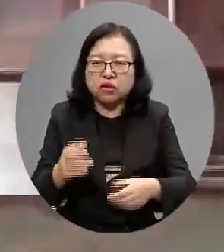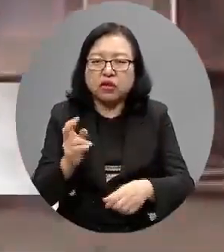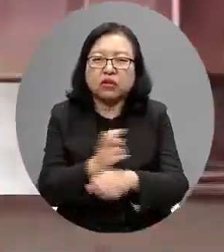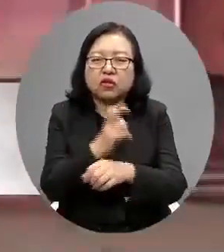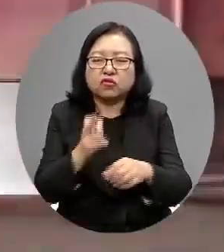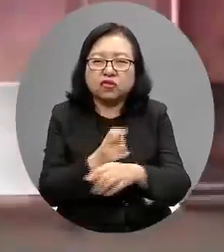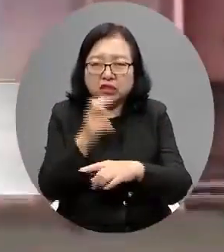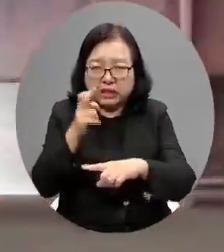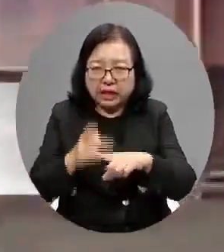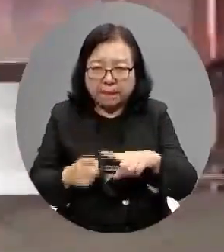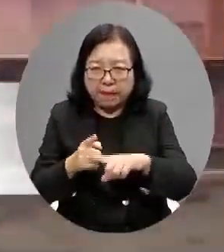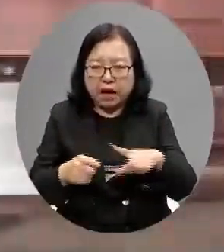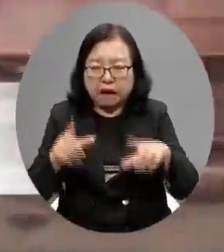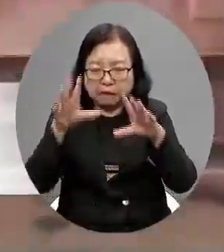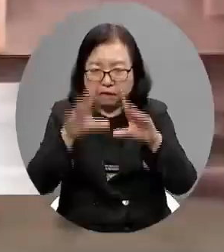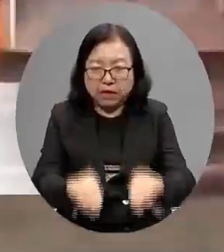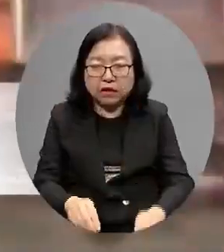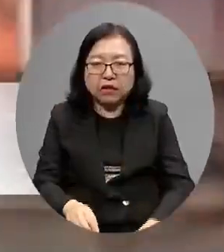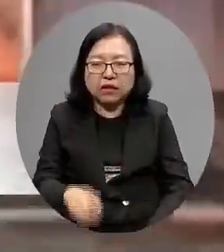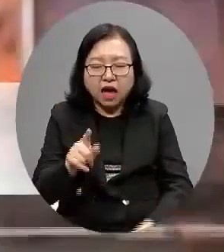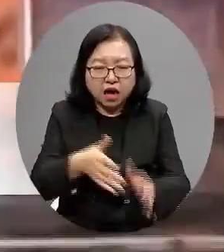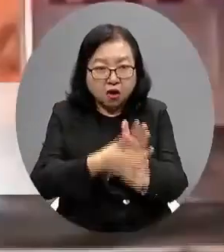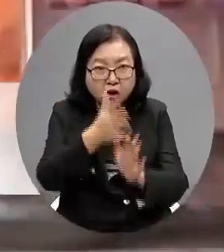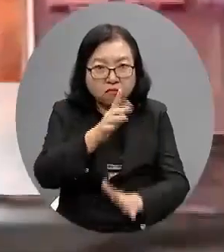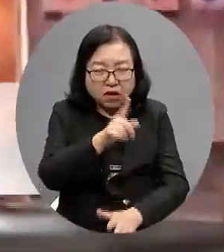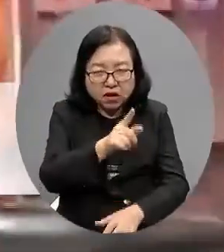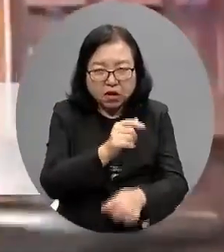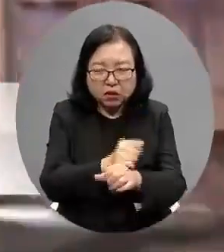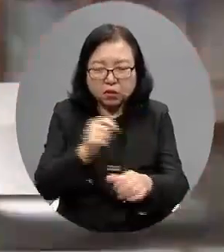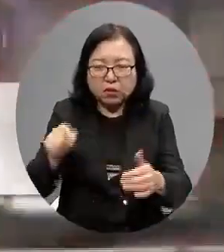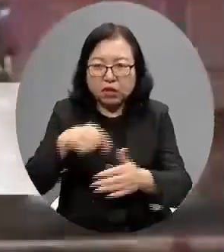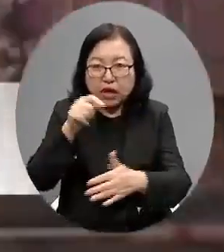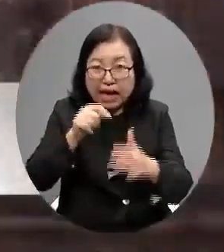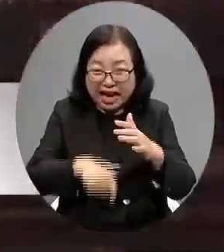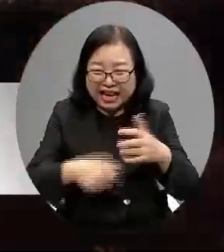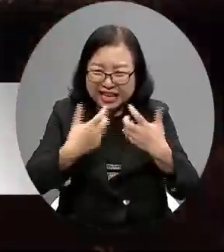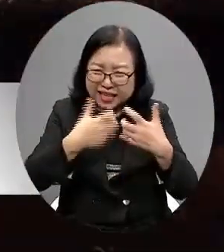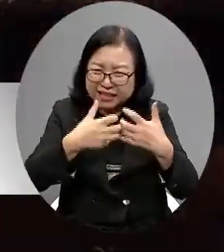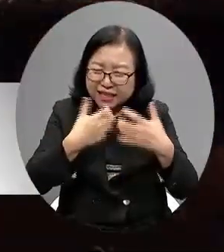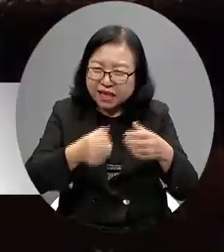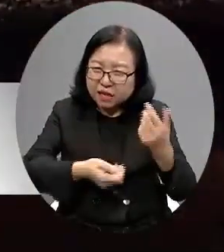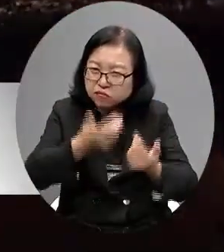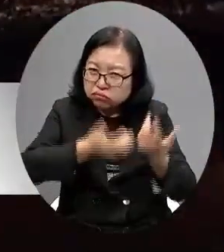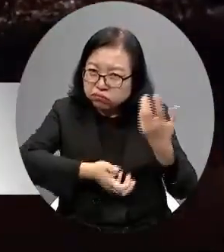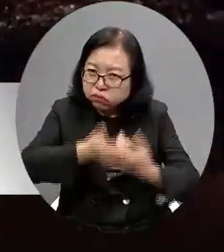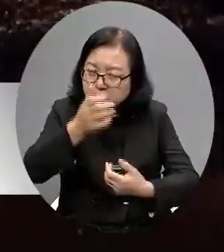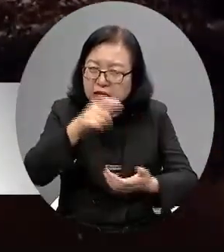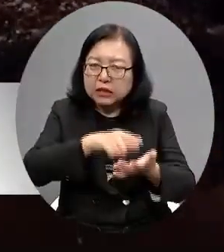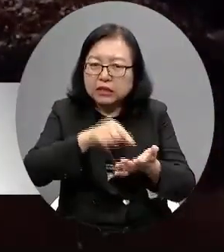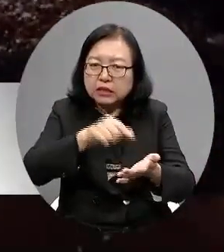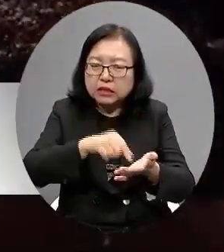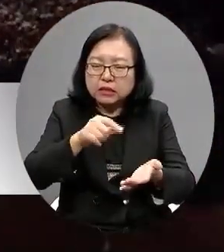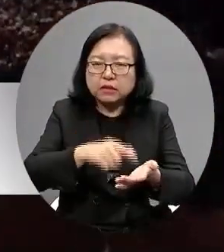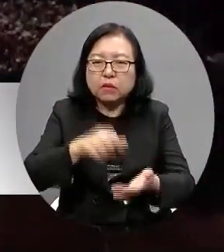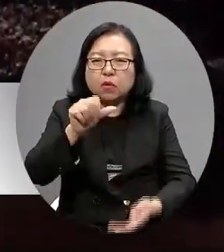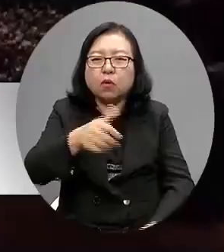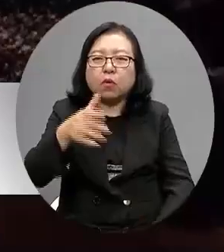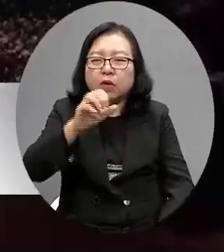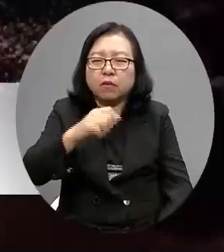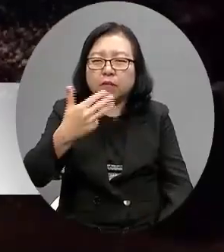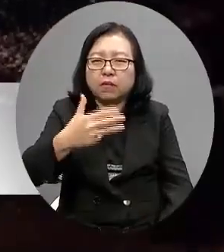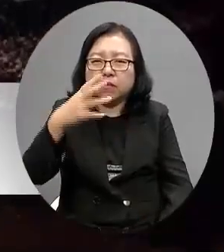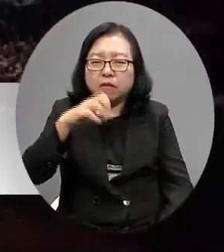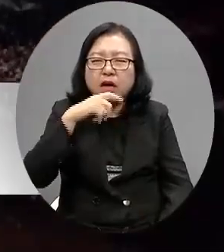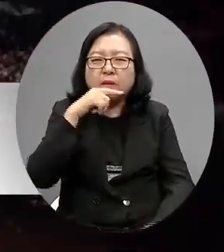진화됐습니다이 불로 파세 건물 한 동과 안에 있던 파세 설비가 불에타 소방서 추산 5억 8천만 원의